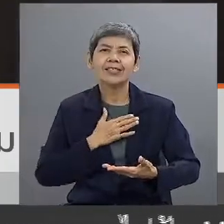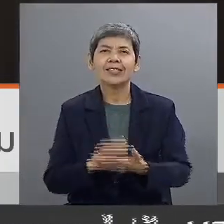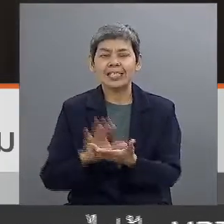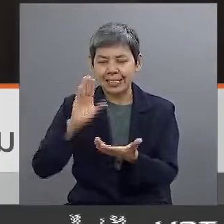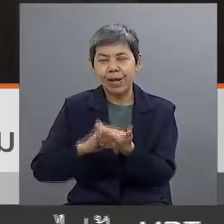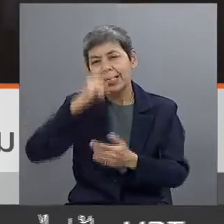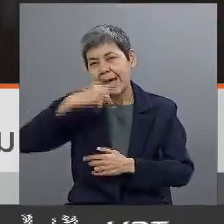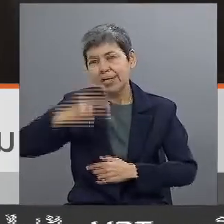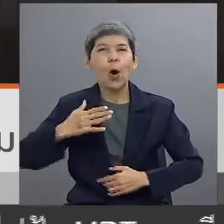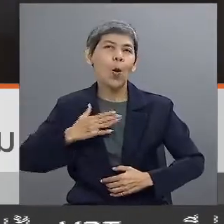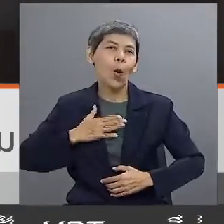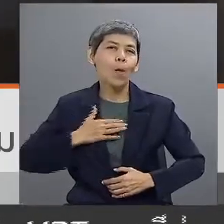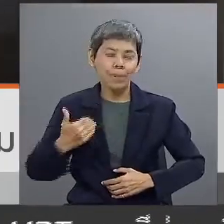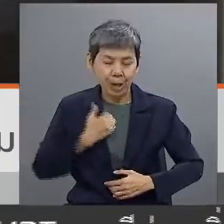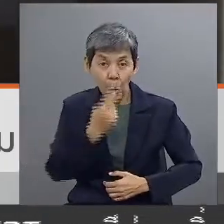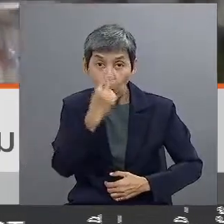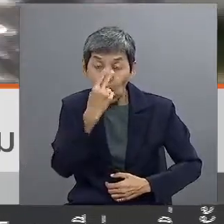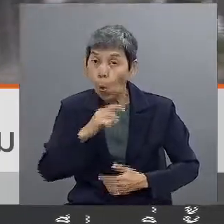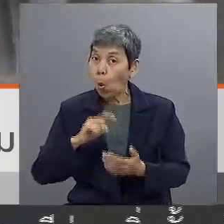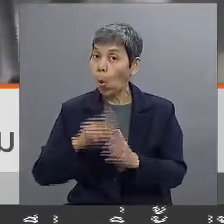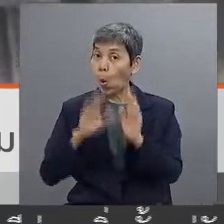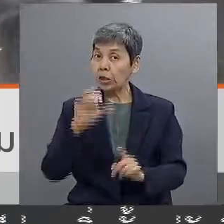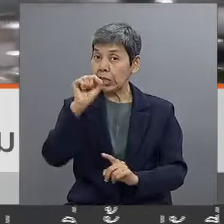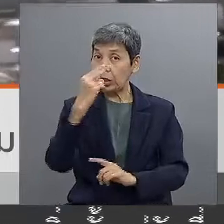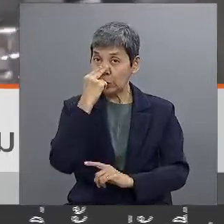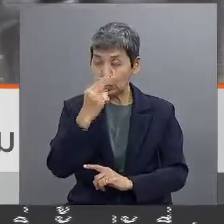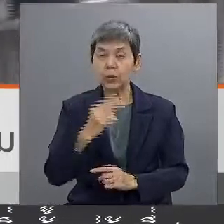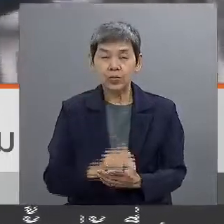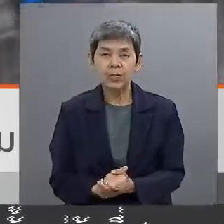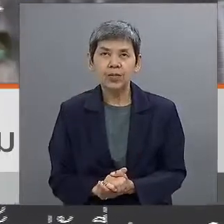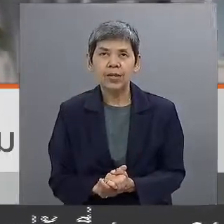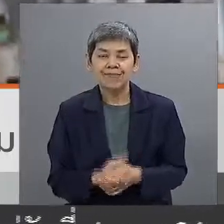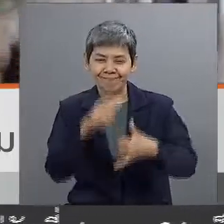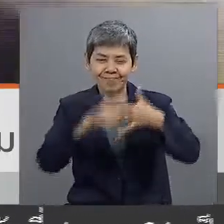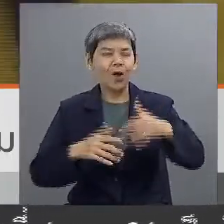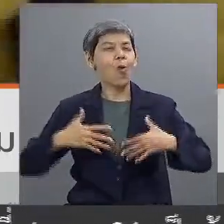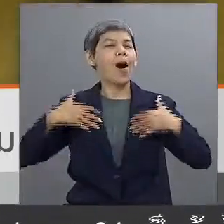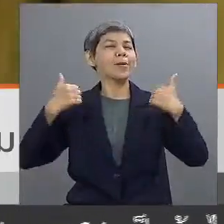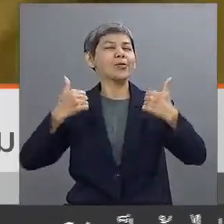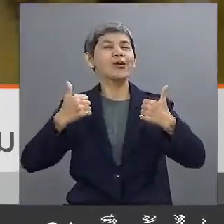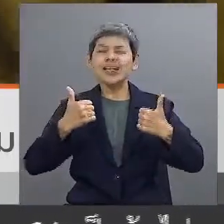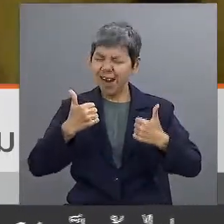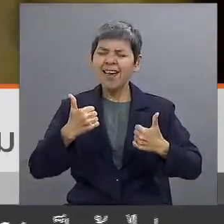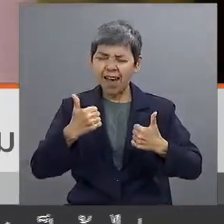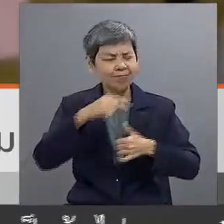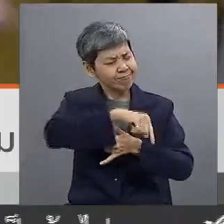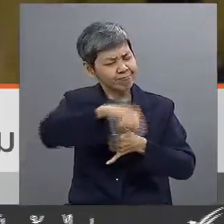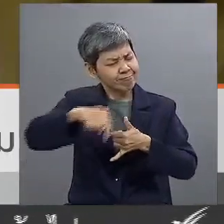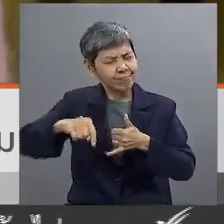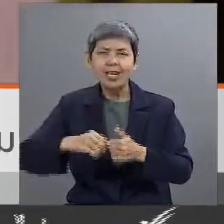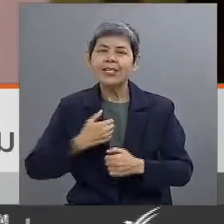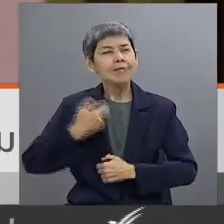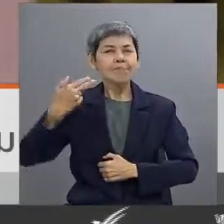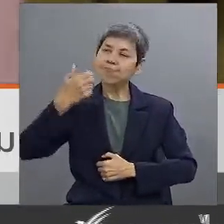มที่มีผู้ติดตามหลักแสนค่ะเป็นหนึ่งในความสุขที่มองหาได้ใกล้ตัวในคลิปบันทึกชีวิตหลังบินจ